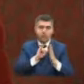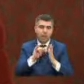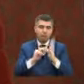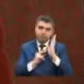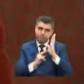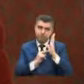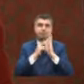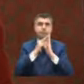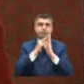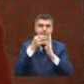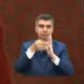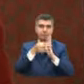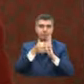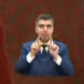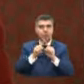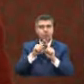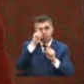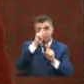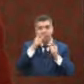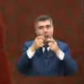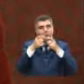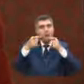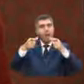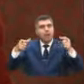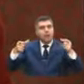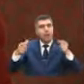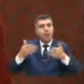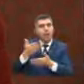أنه نوسعوا الاستجابه للعرض ديال الطلبه فيما يتعلق